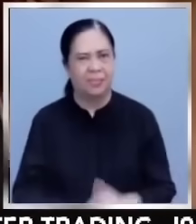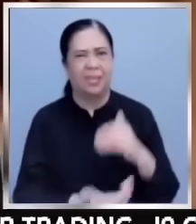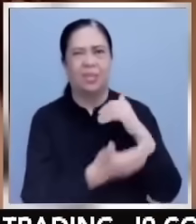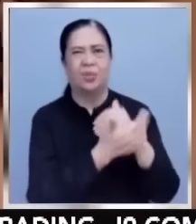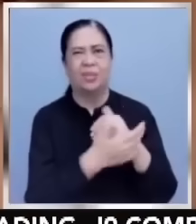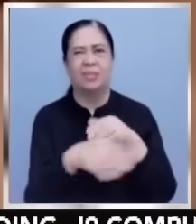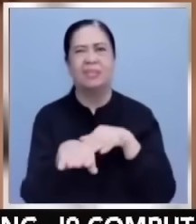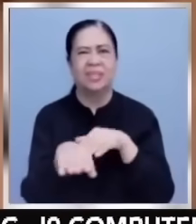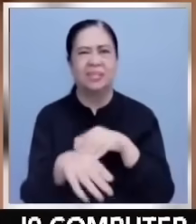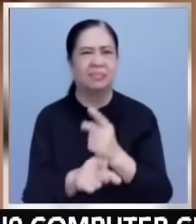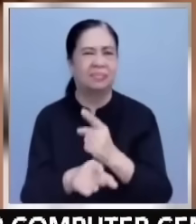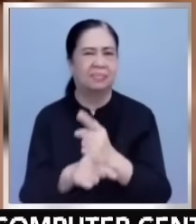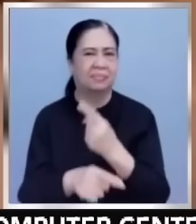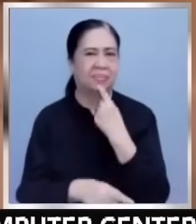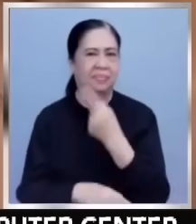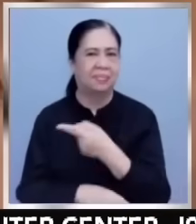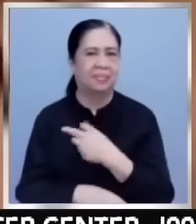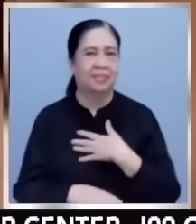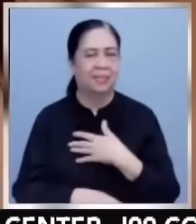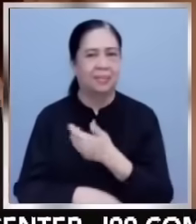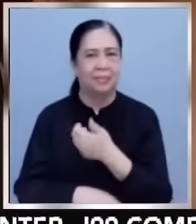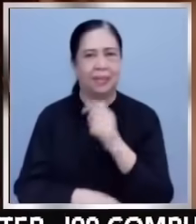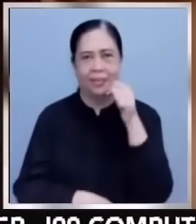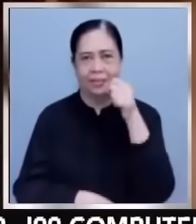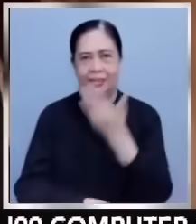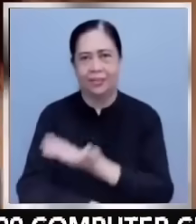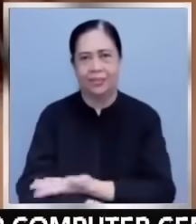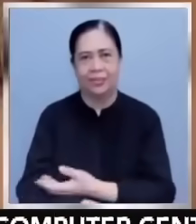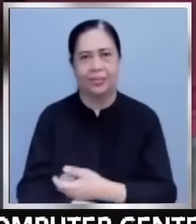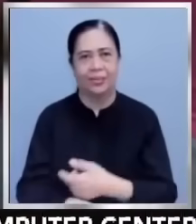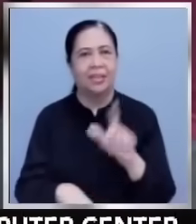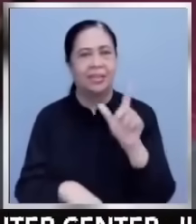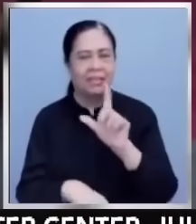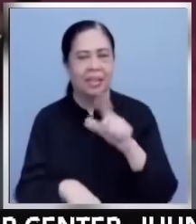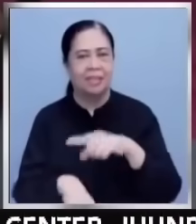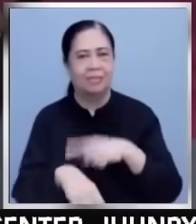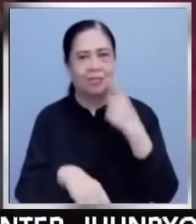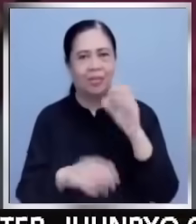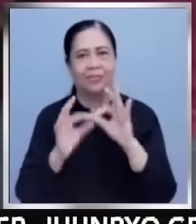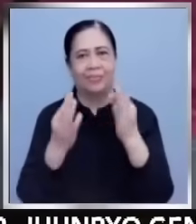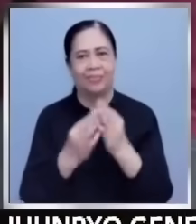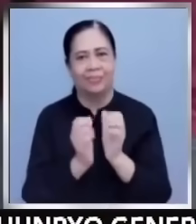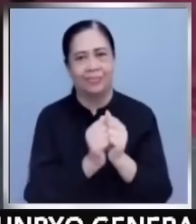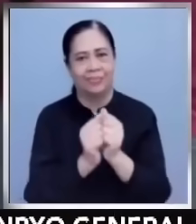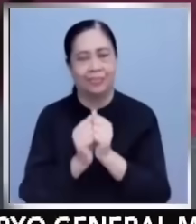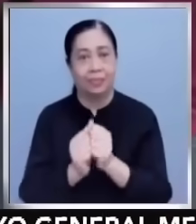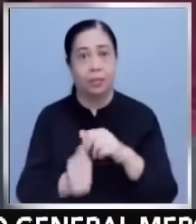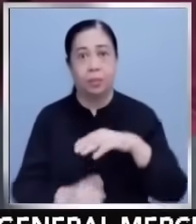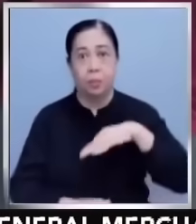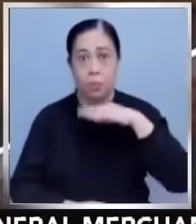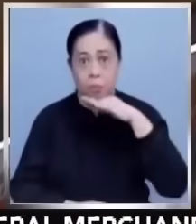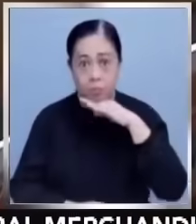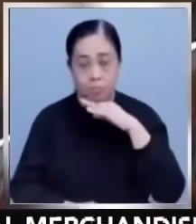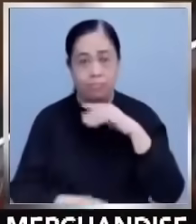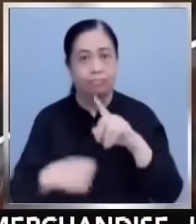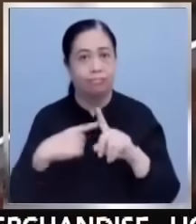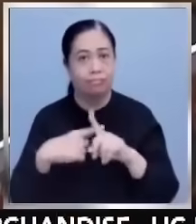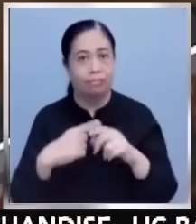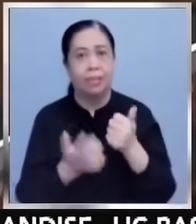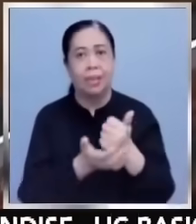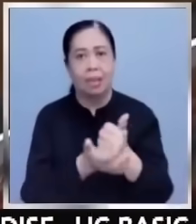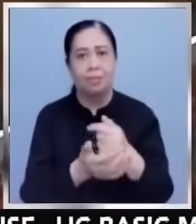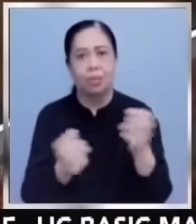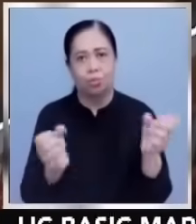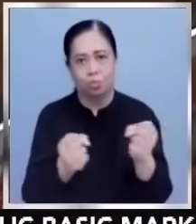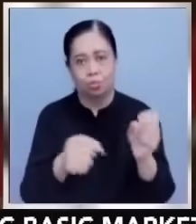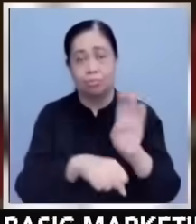tama, sabi ng akin dalaga. It's time for bonding, family bonding. Di ka lang mabubusog dahil makakatulong ka pa sa maliliit na food business